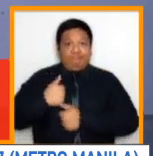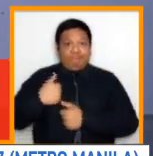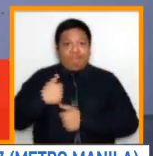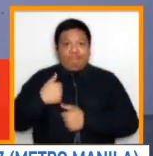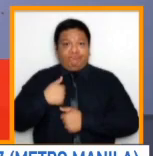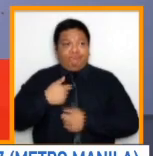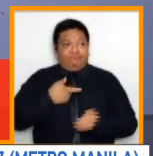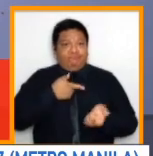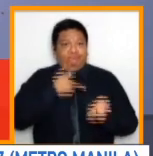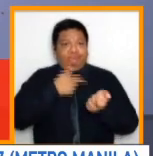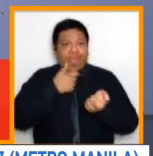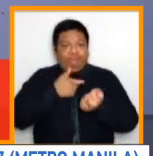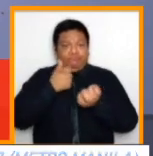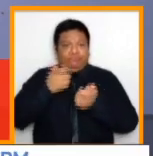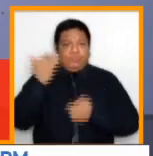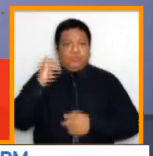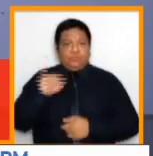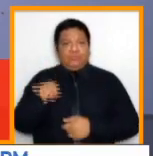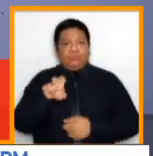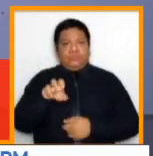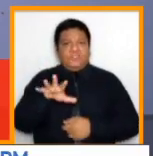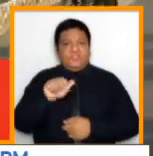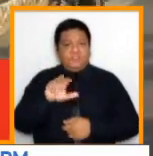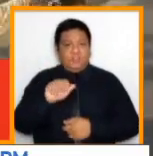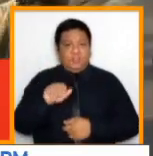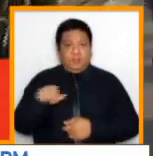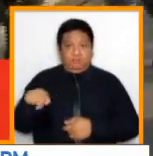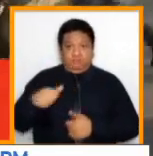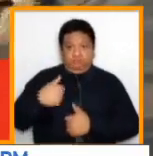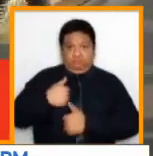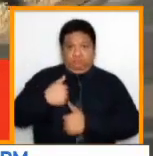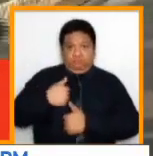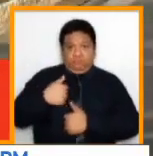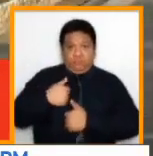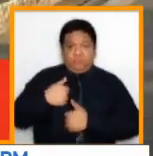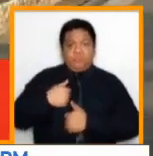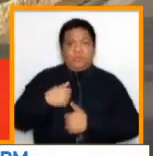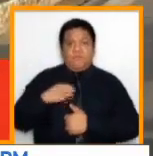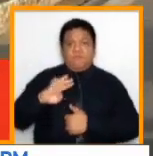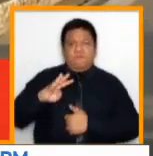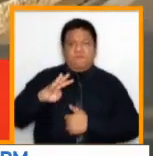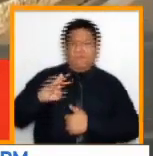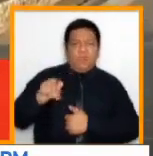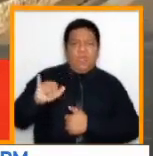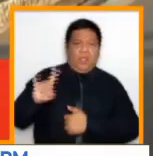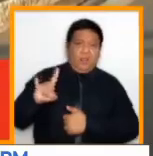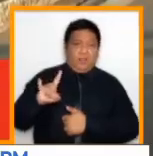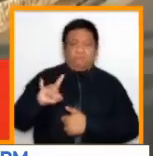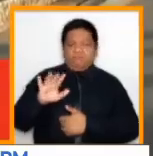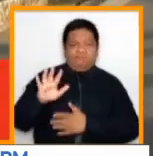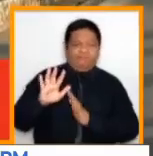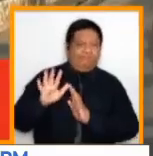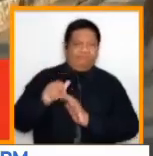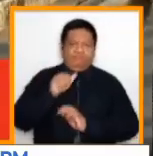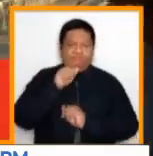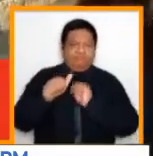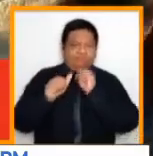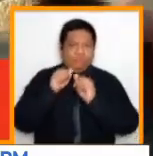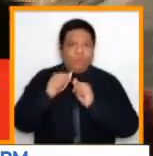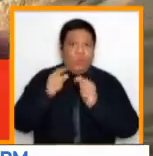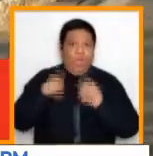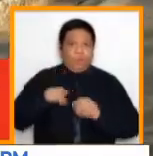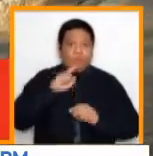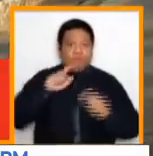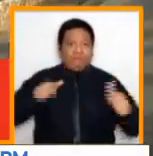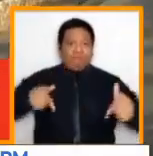June 15. Itinanggi ito ng 4th Infantry Division ng Philippine Army. Git nila engkwentro ang naganap.